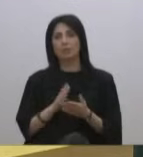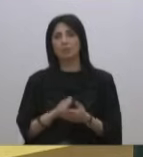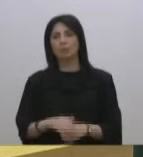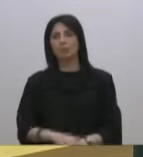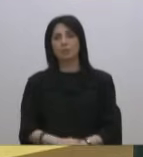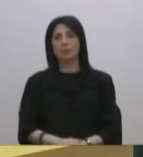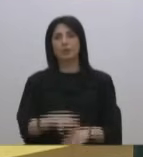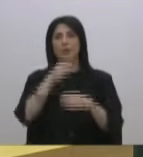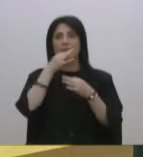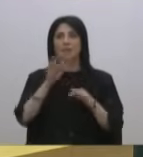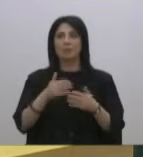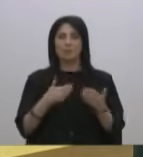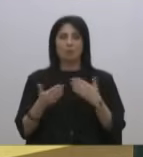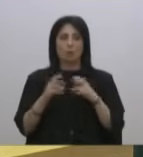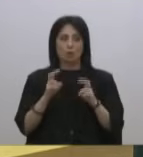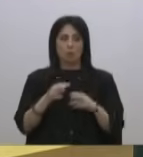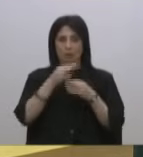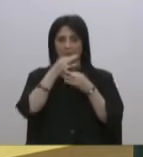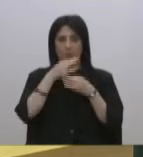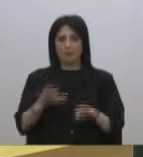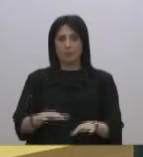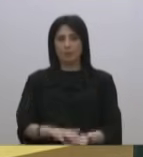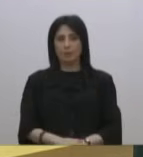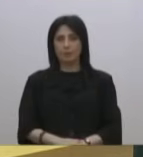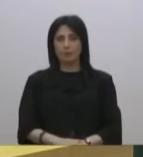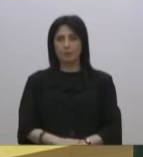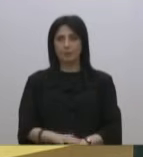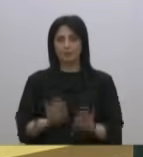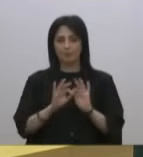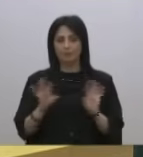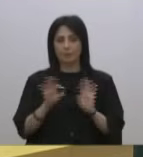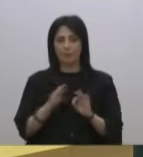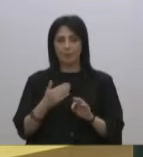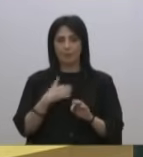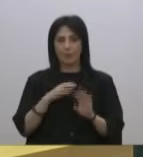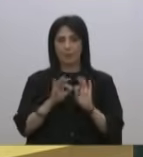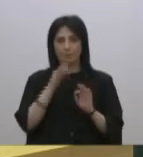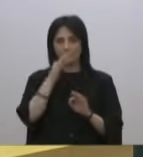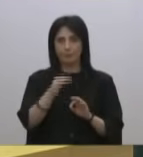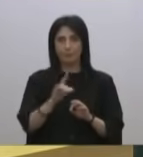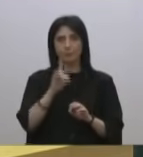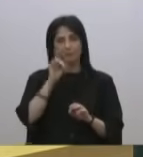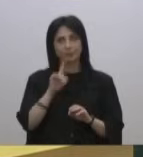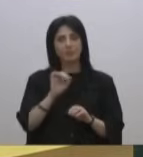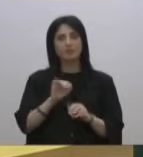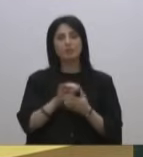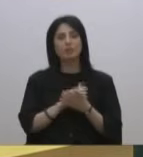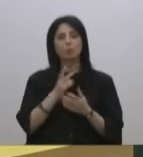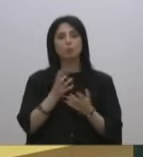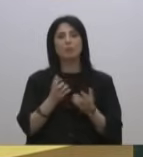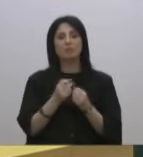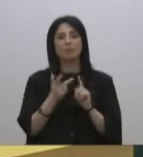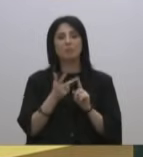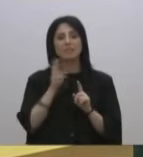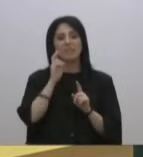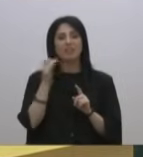არსებობს. ნებისმიერი მოწოდება, ნებისმიერი განცხადება, რომელიც ჩვენ გვეუბნება, რომ იცით რა, ევროკავშირში უნდა მივიღოთ